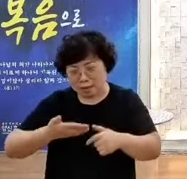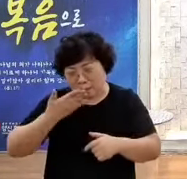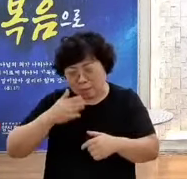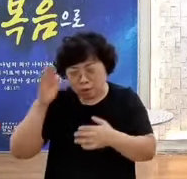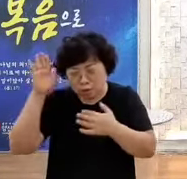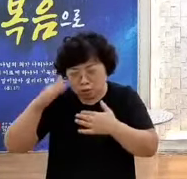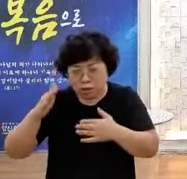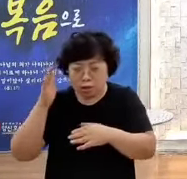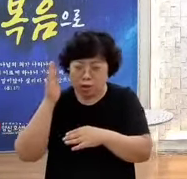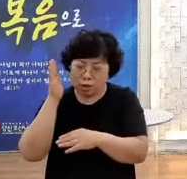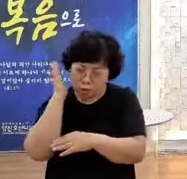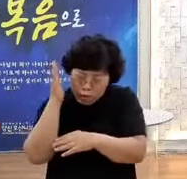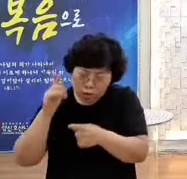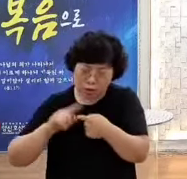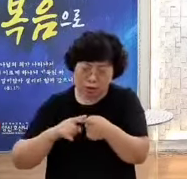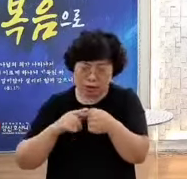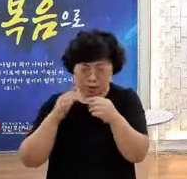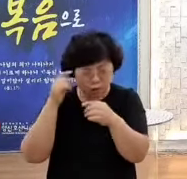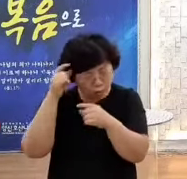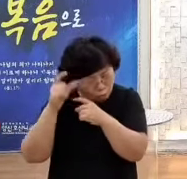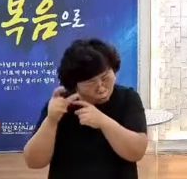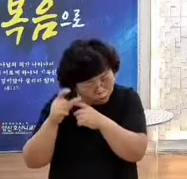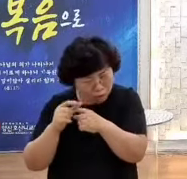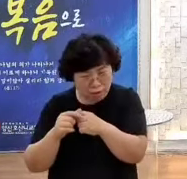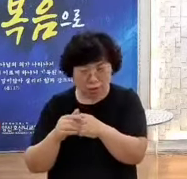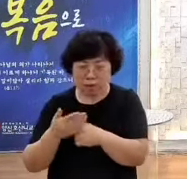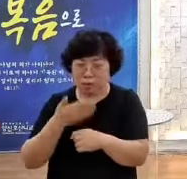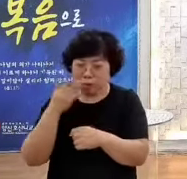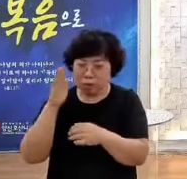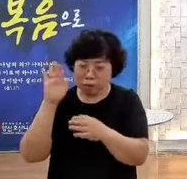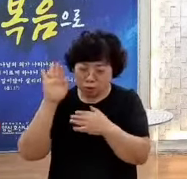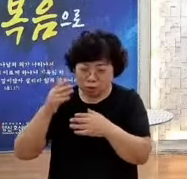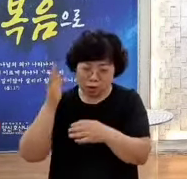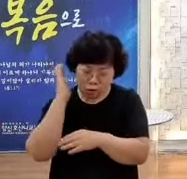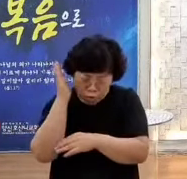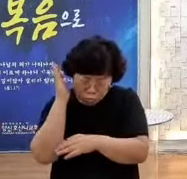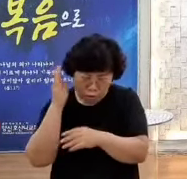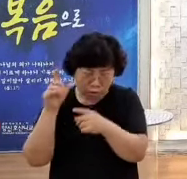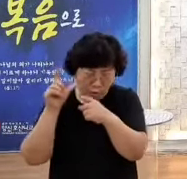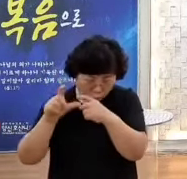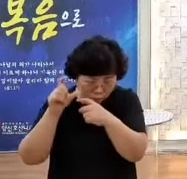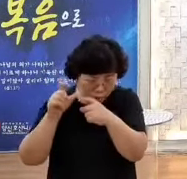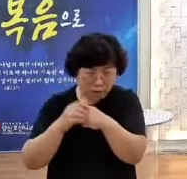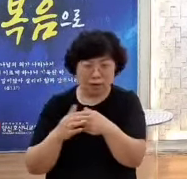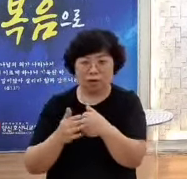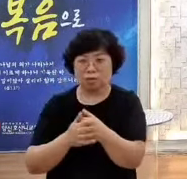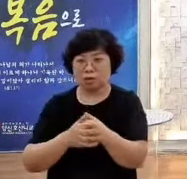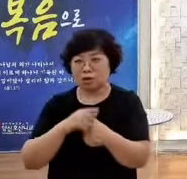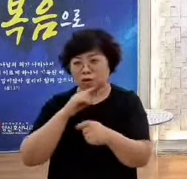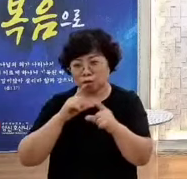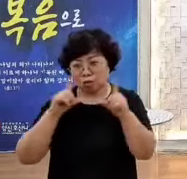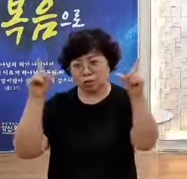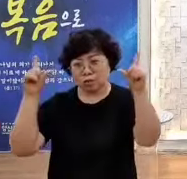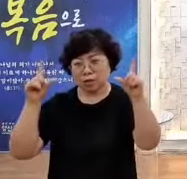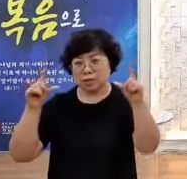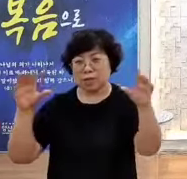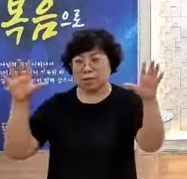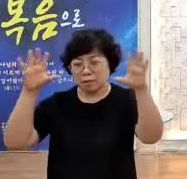설교에 대해서 내일 아침에 설교가 없으니까 그렇게 안도감이. 그래서 저는 주일 저녁에 밤에 자는 걸 싫어해요.